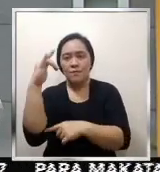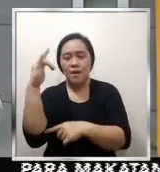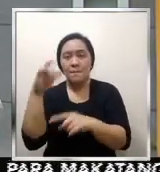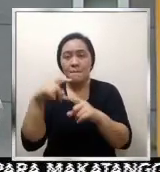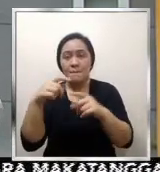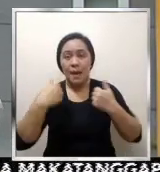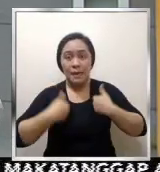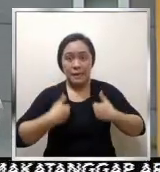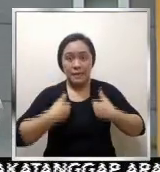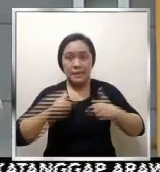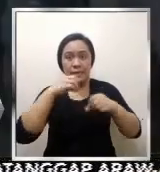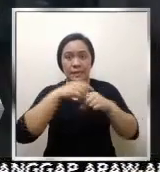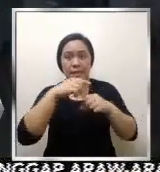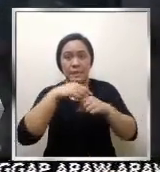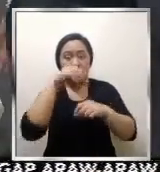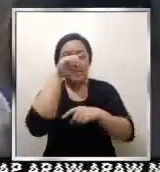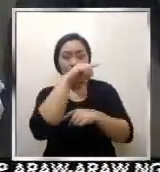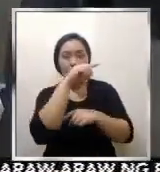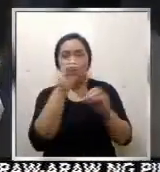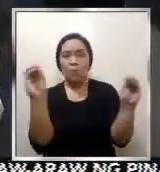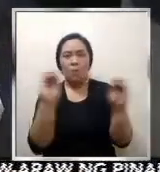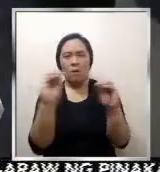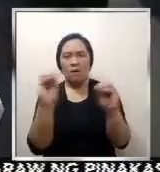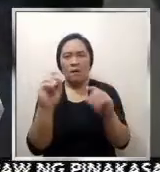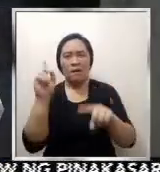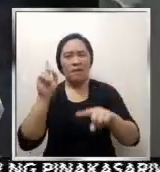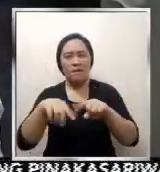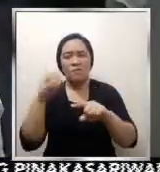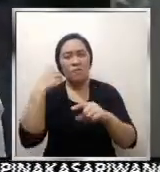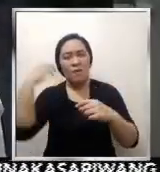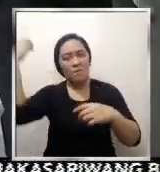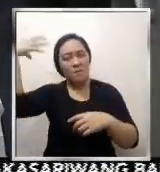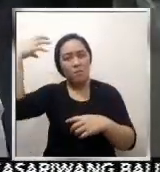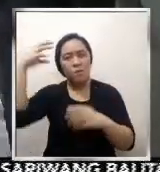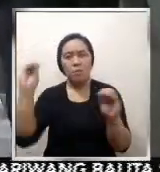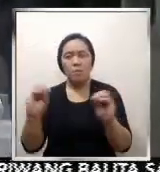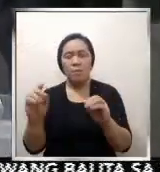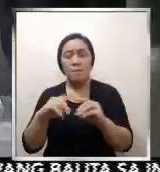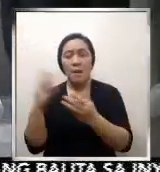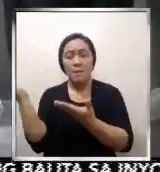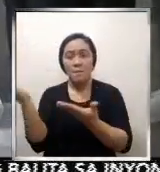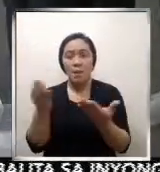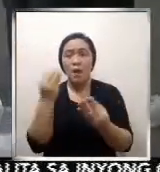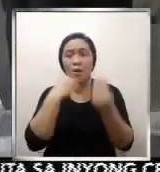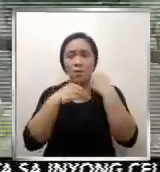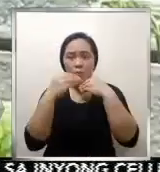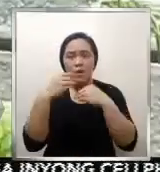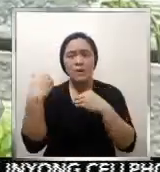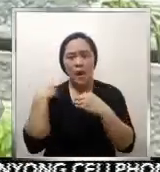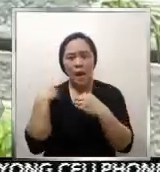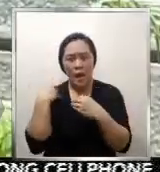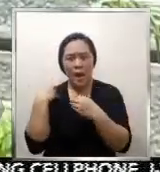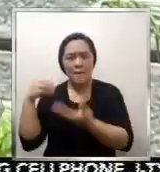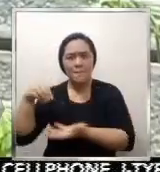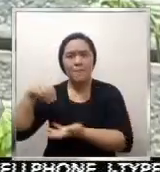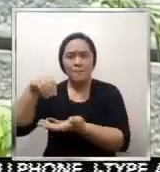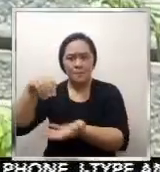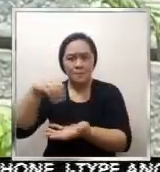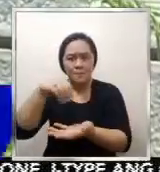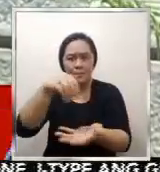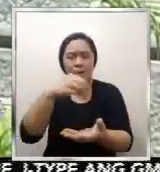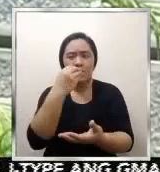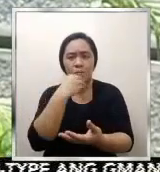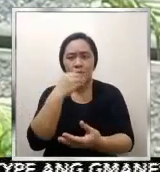ng airport. May dumadating naman daw na libreng pagkain mula sa ilang kababayan nila. Yung iba,